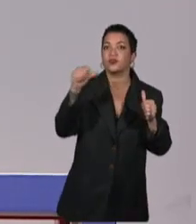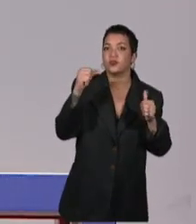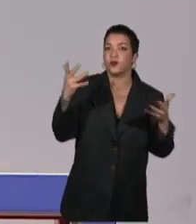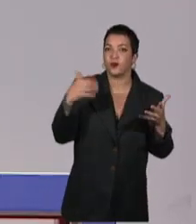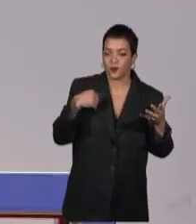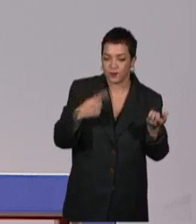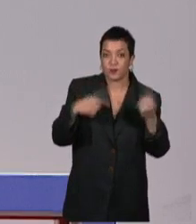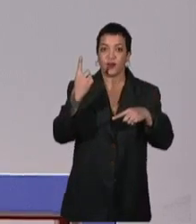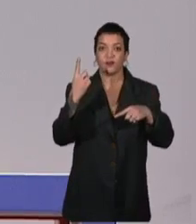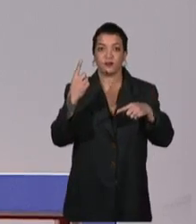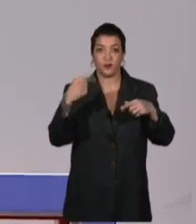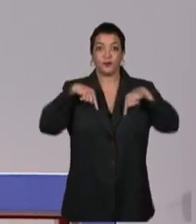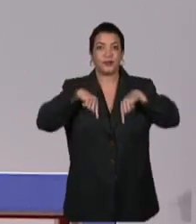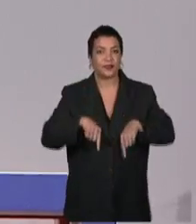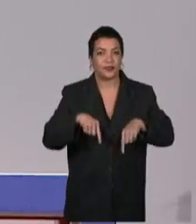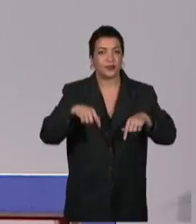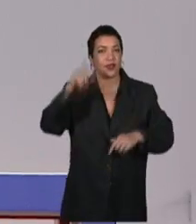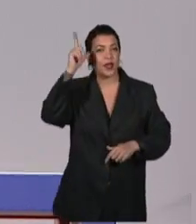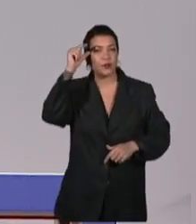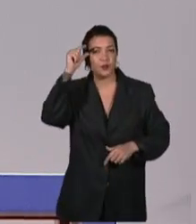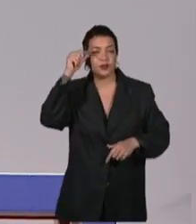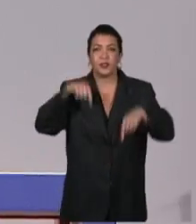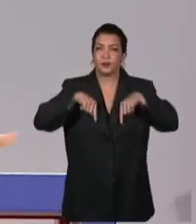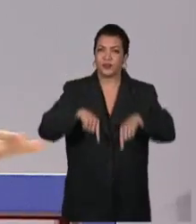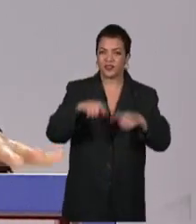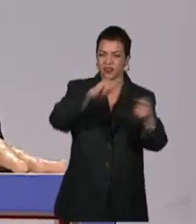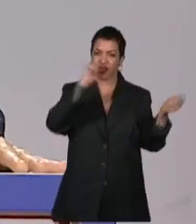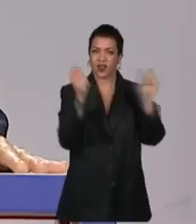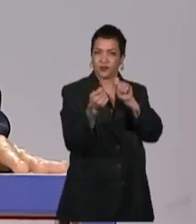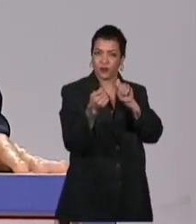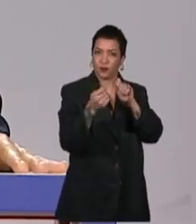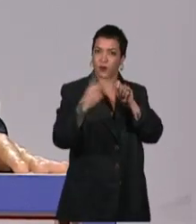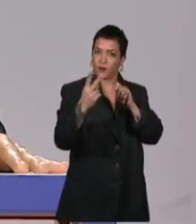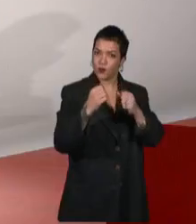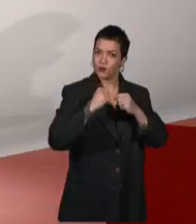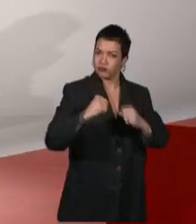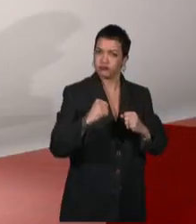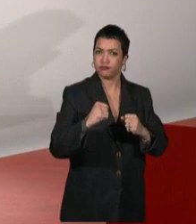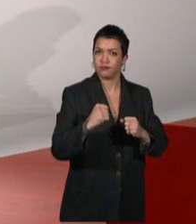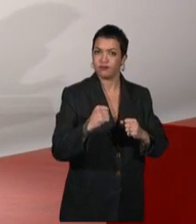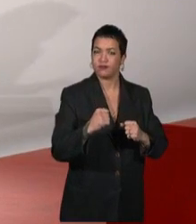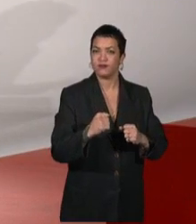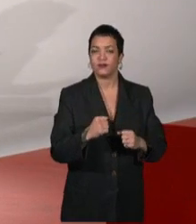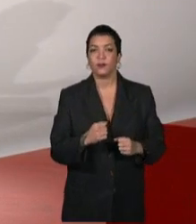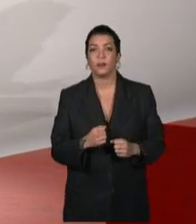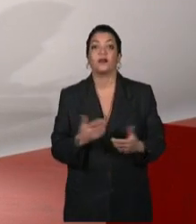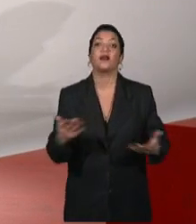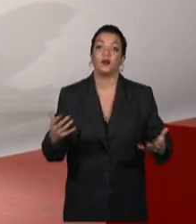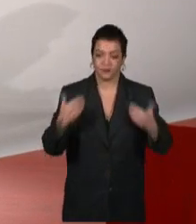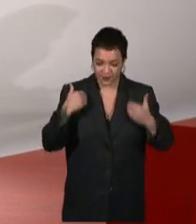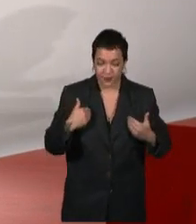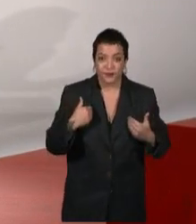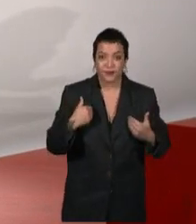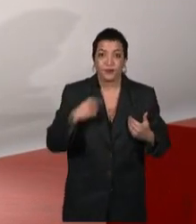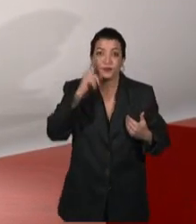la République, ministre de la réforme la plus explosive de son gouvernement. Alors, pour la fille de prof que